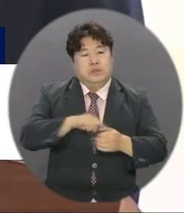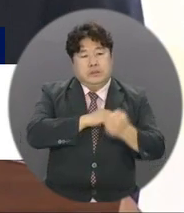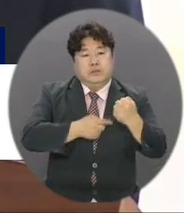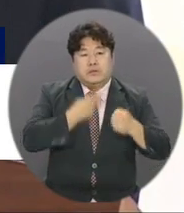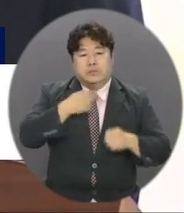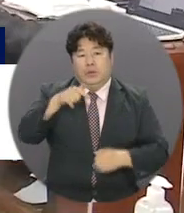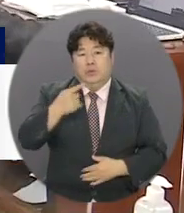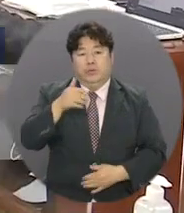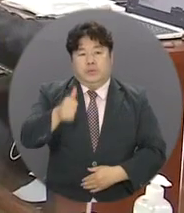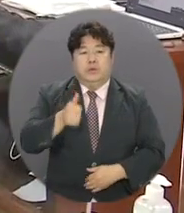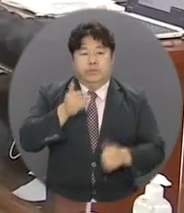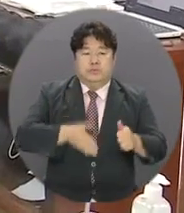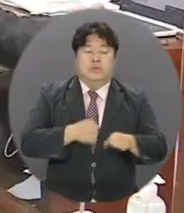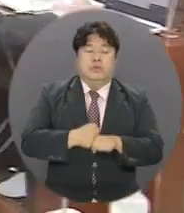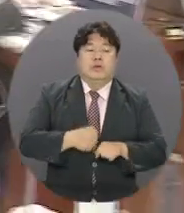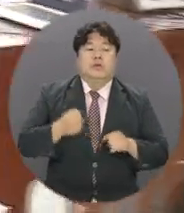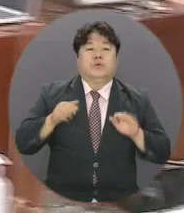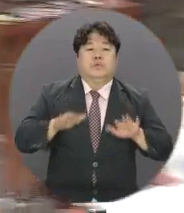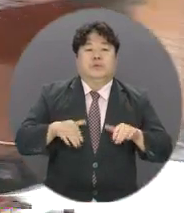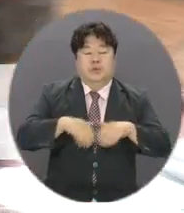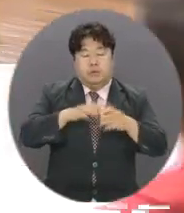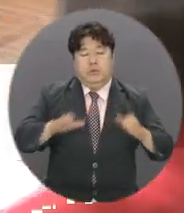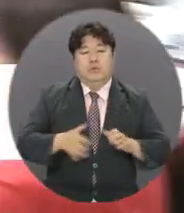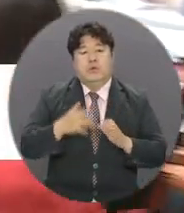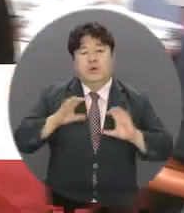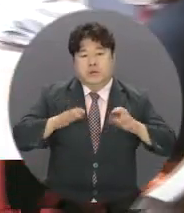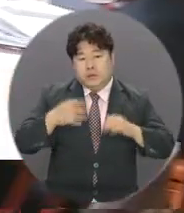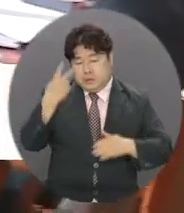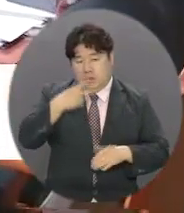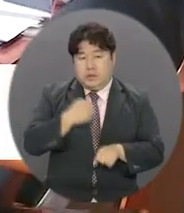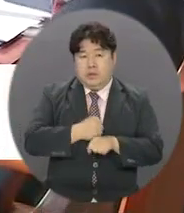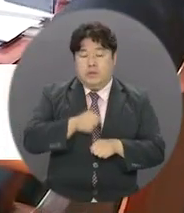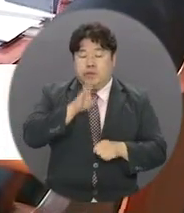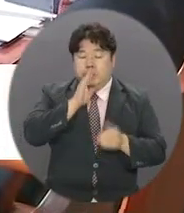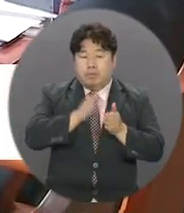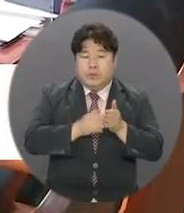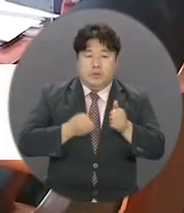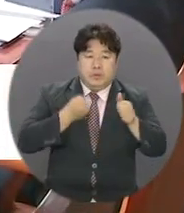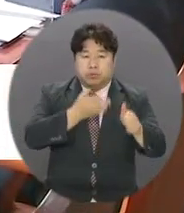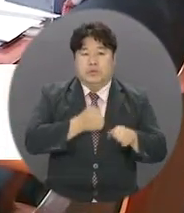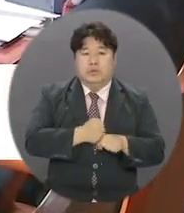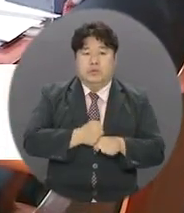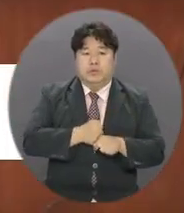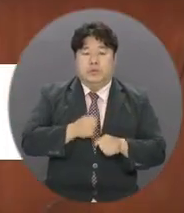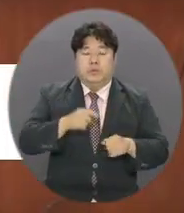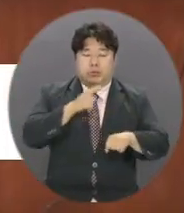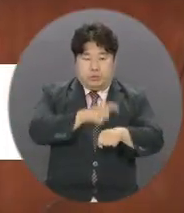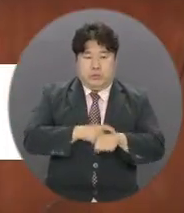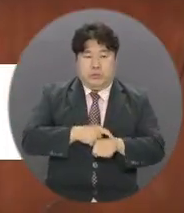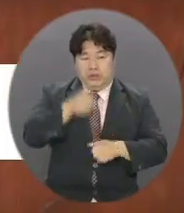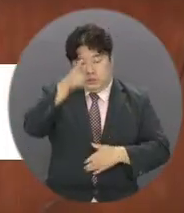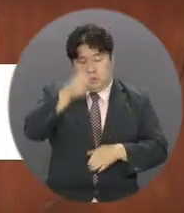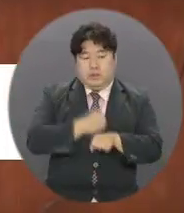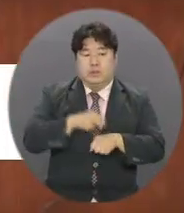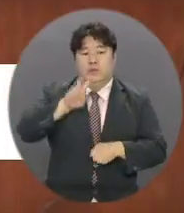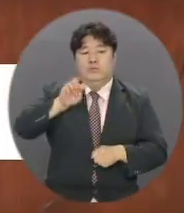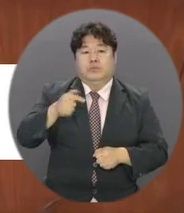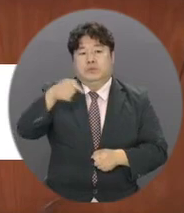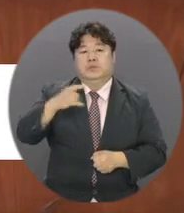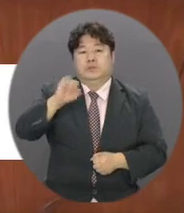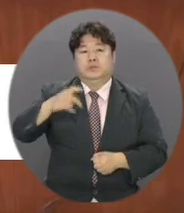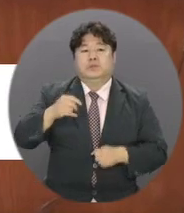부장한테 부탁을 했다. 또 이번 국정감사에서는 기밀 누설 혐의로 구속된 경찰관이 문응식 전